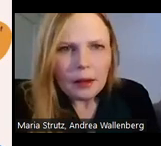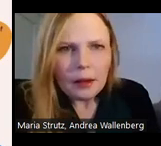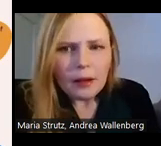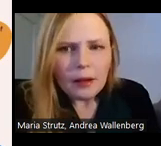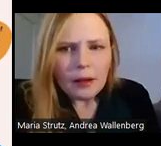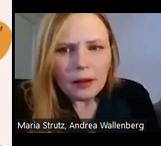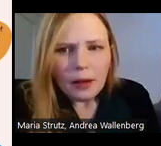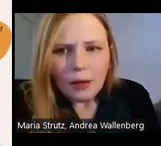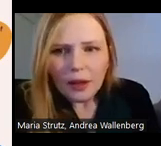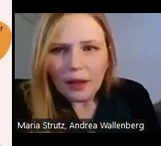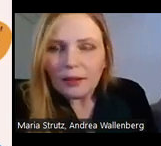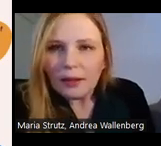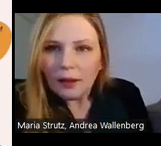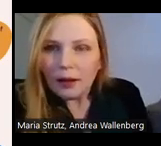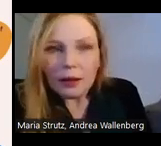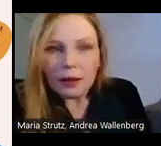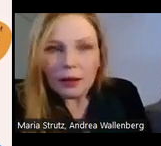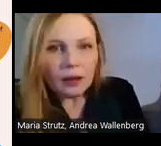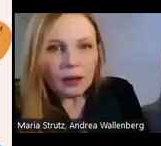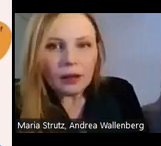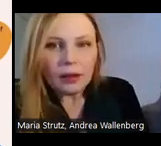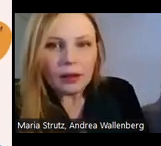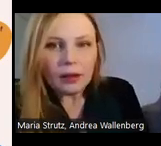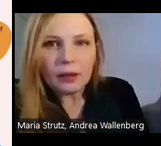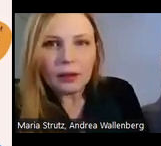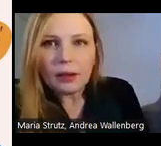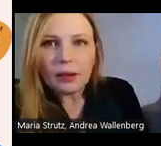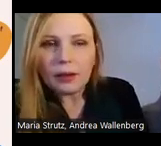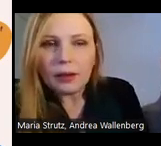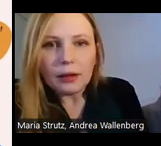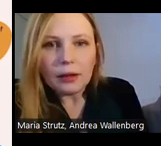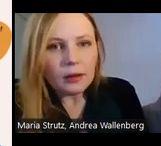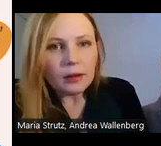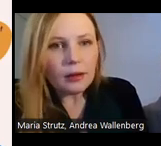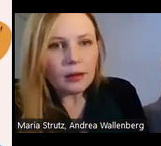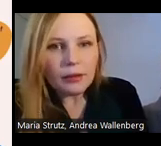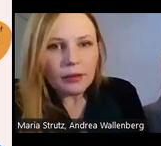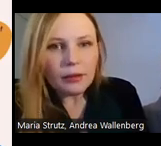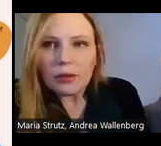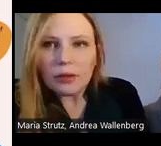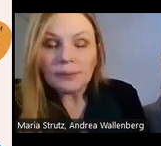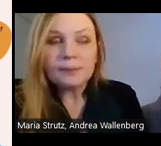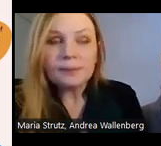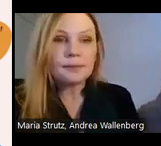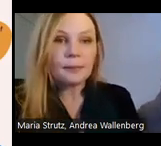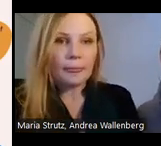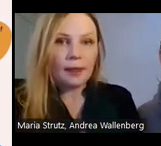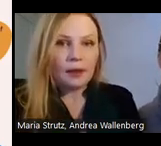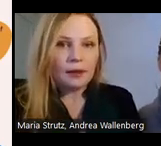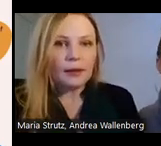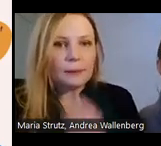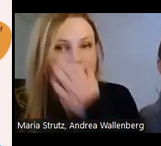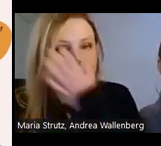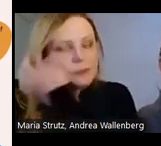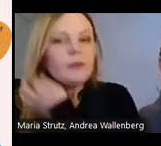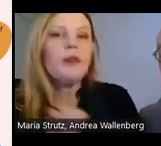ska köra på det, får vi se. Men... Okej. Okay. Säg gärna till då, så kan vi försöka logga ut och logga in igen. Ifall det ja, är någon... ja, men kör nu, får vi se om det funkar.